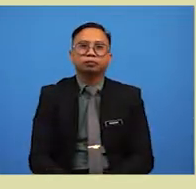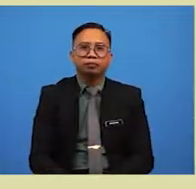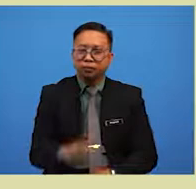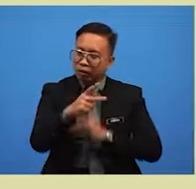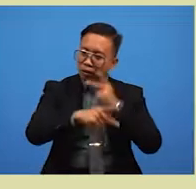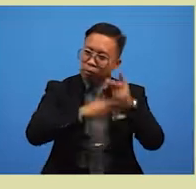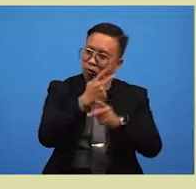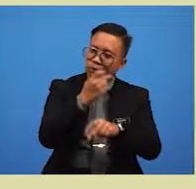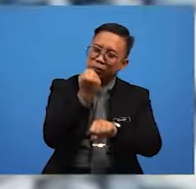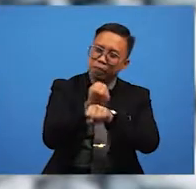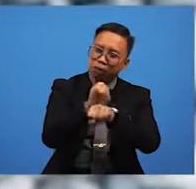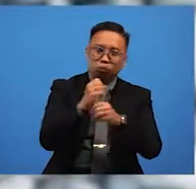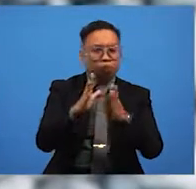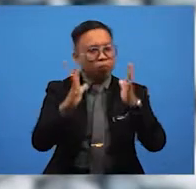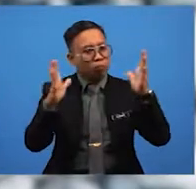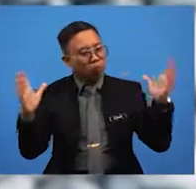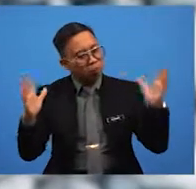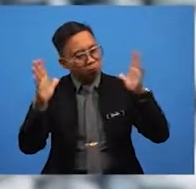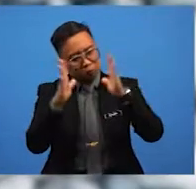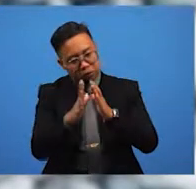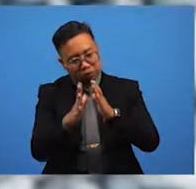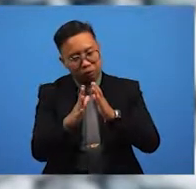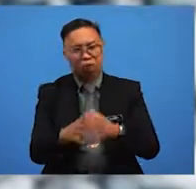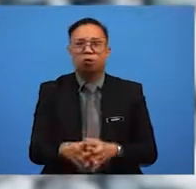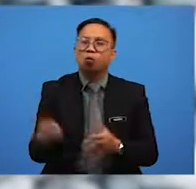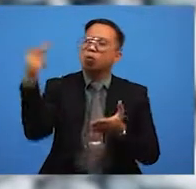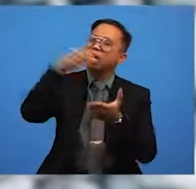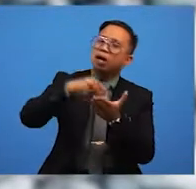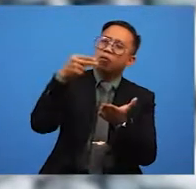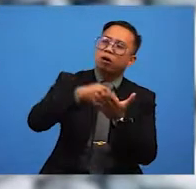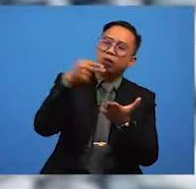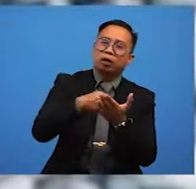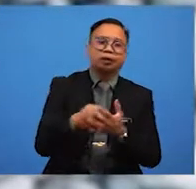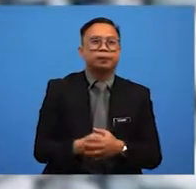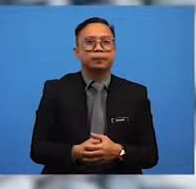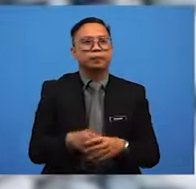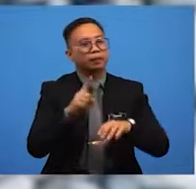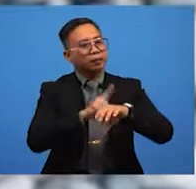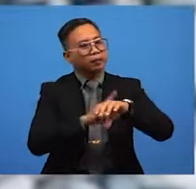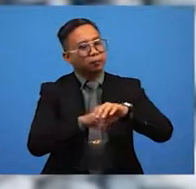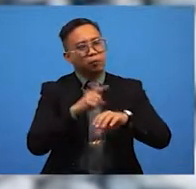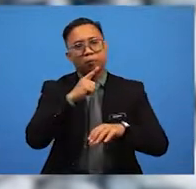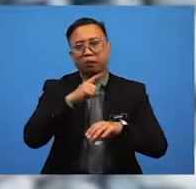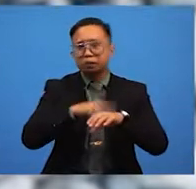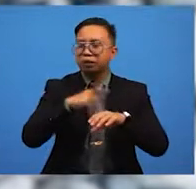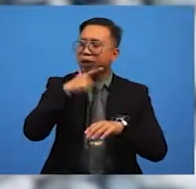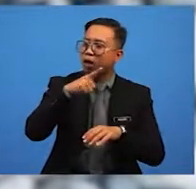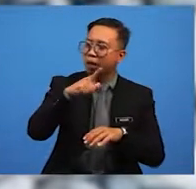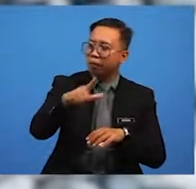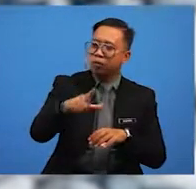Proses batuan yang mengembang dan mengecut secara berulang-ulang pada tempoh masa yang lama